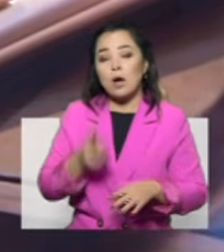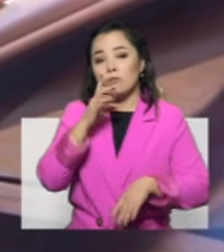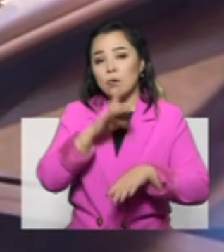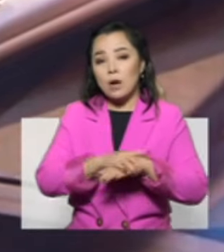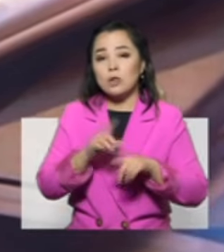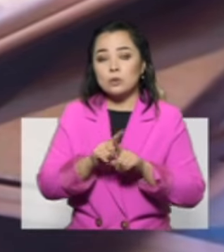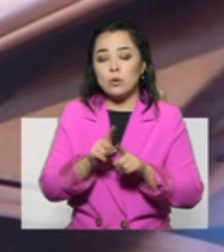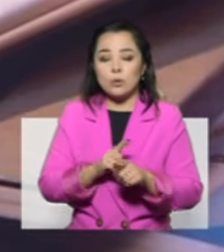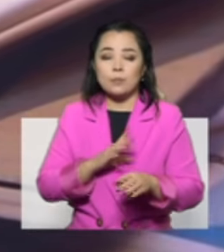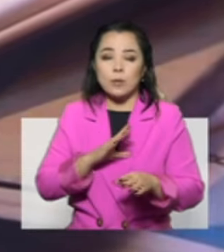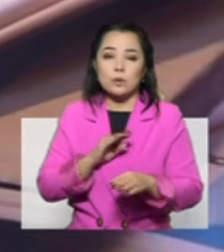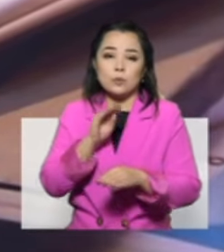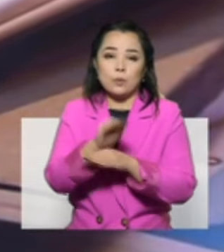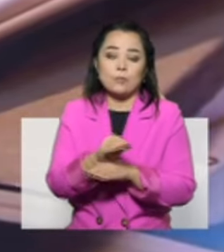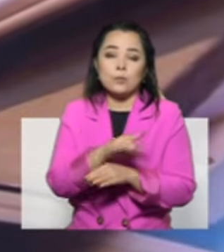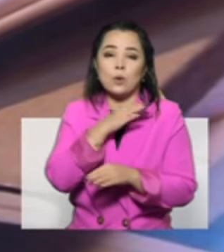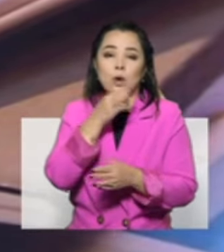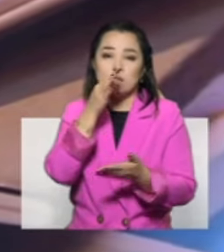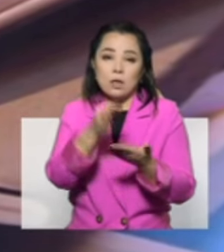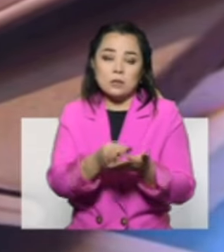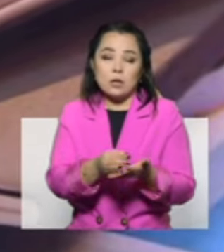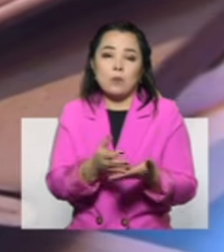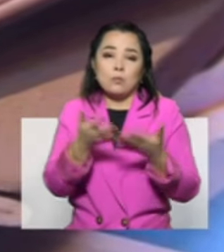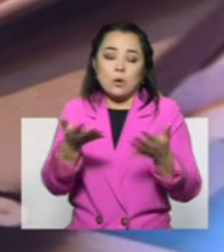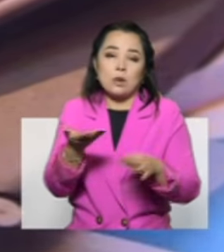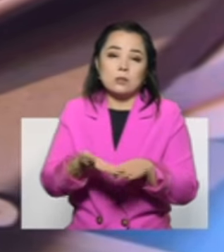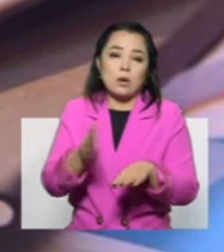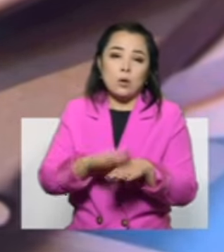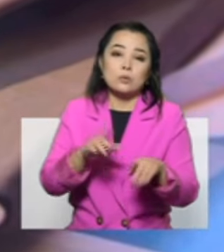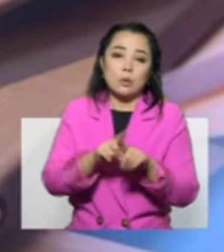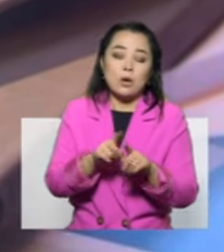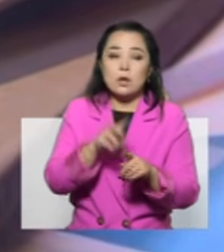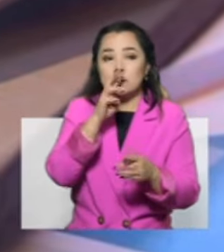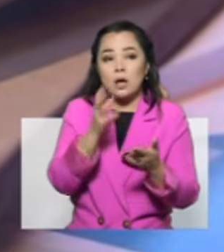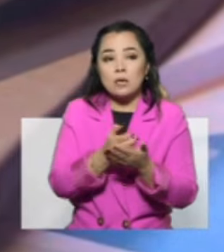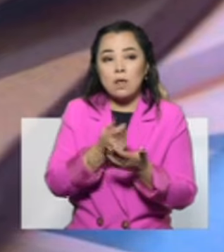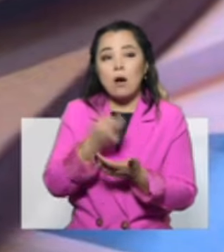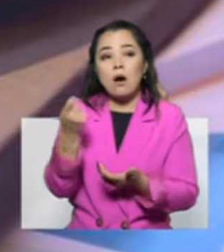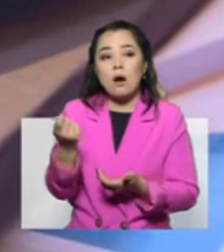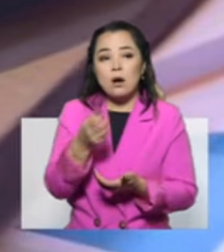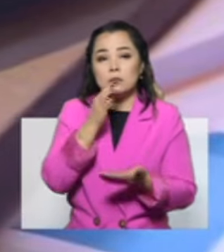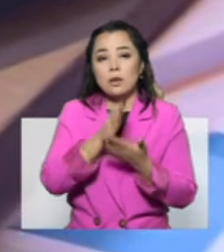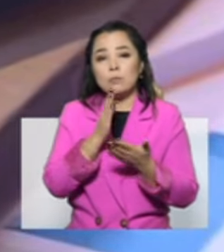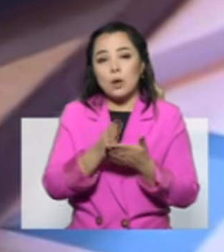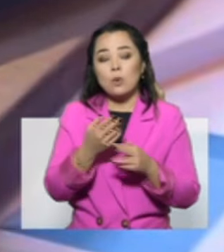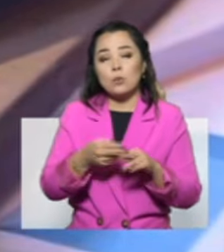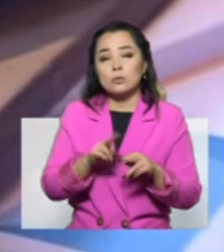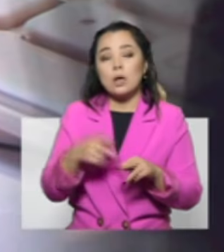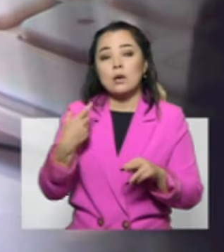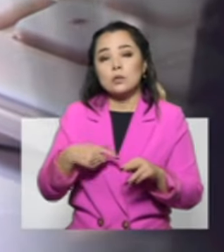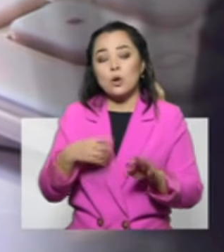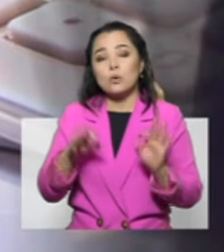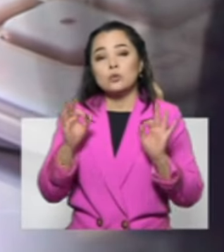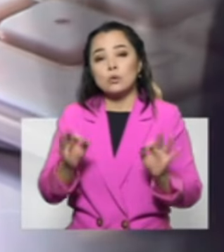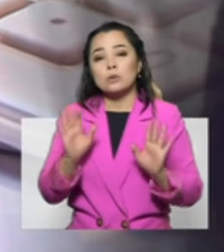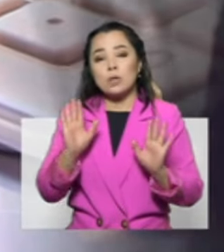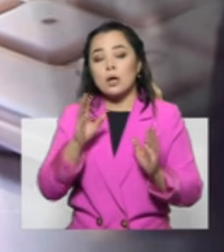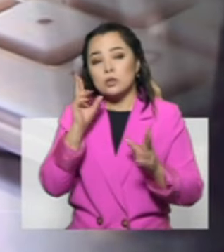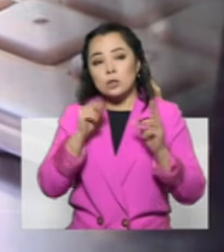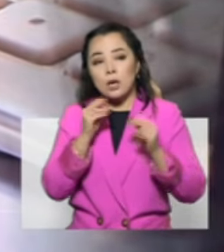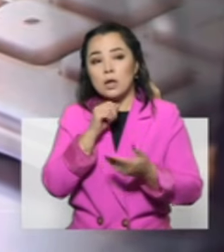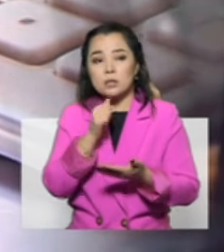факторларға жүктеменің көптігі, жауапкершіліктің ауырлығы және жалақының аздығы жатады. Өзінікін ғана дұрыс